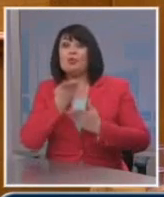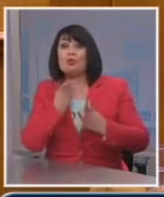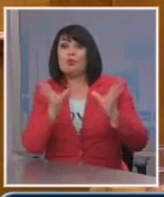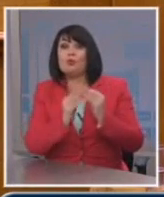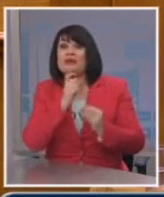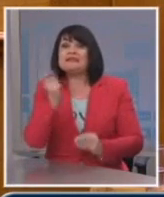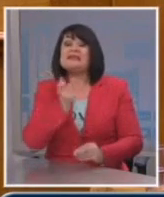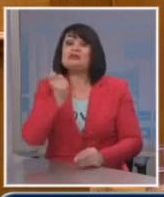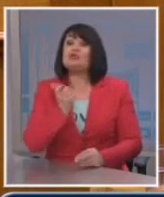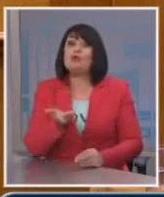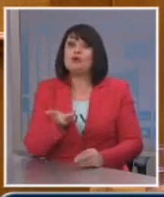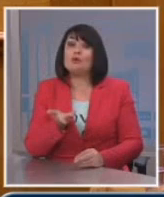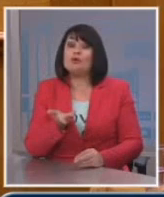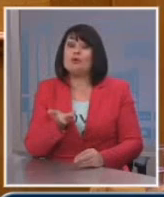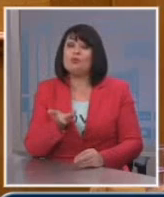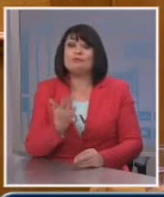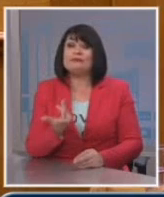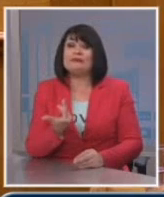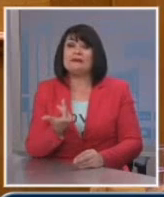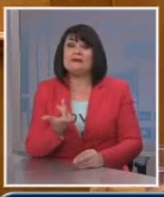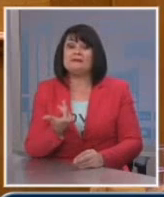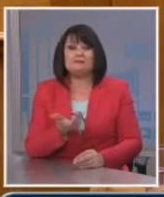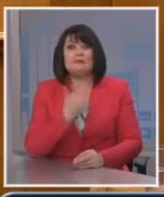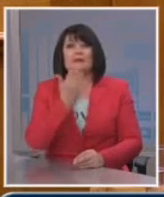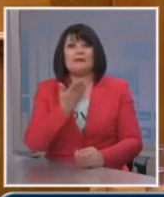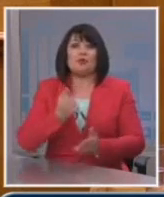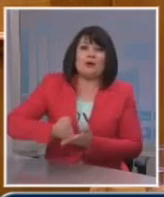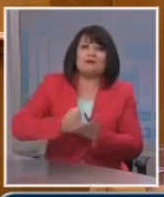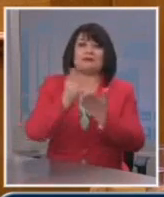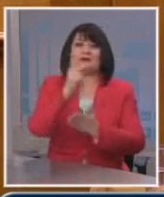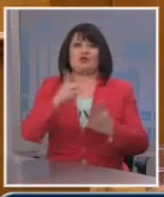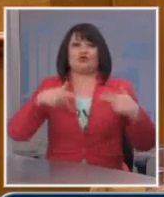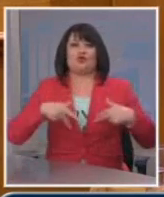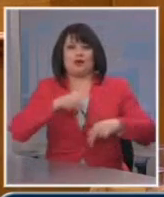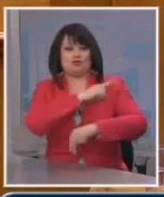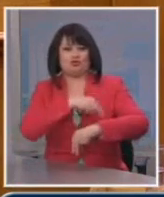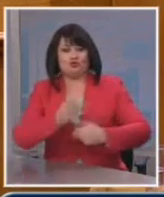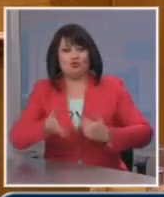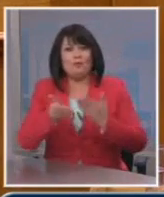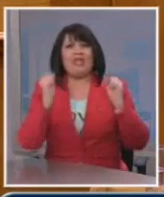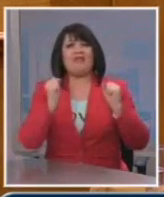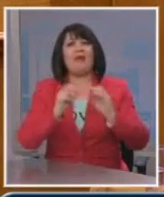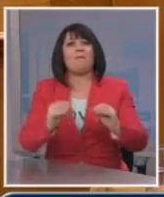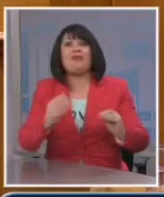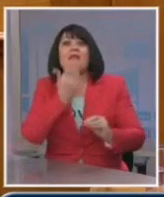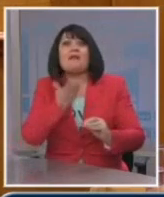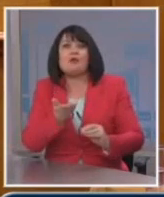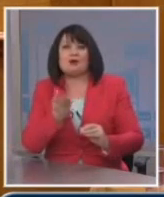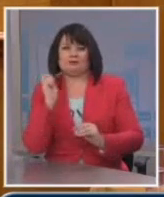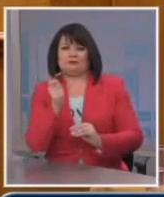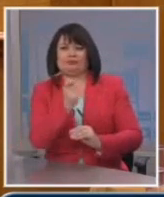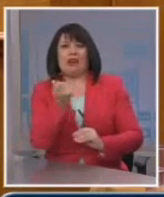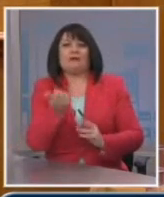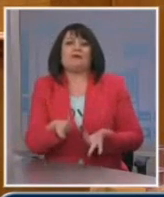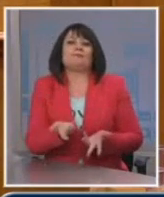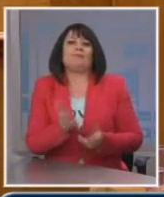συνταξιωτικό, τότε δεν έχεις τη δυνατότητα να στηρίξεις το κοινωνικό κράτος, τα νοσοκομεία, την υγεία, την παιδεία.